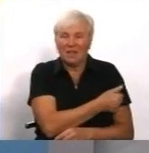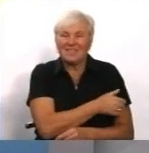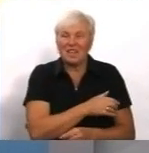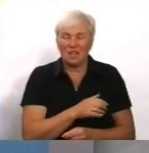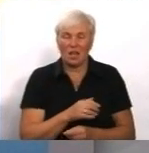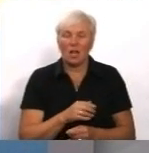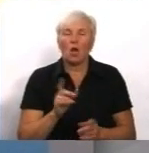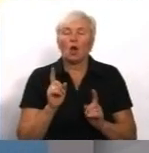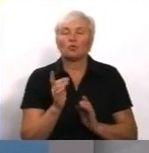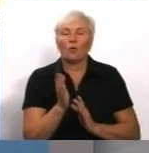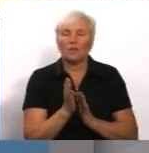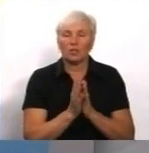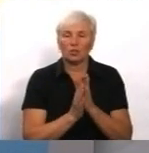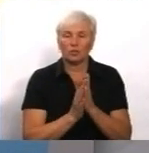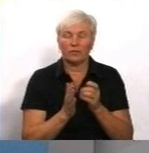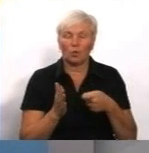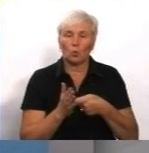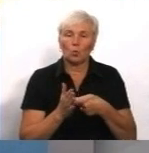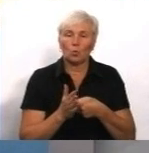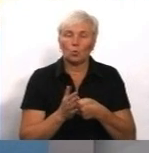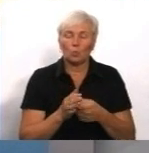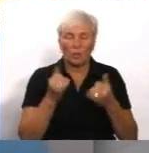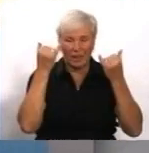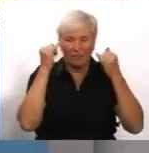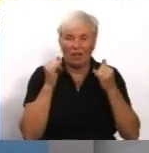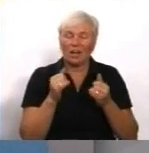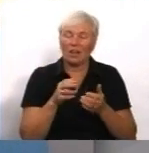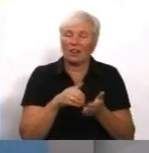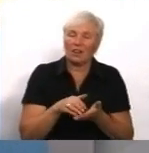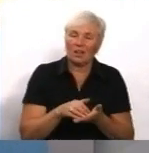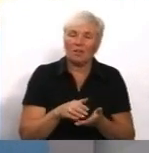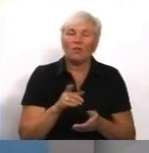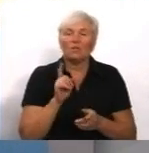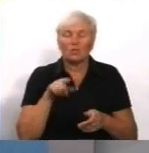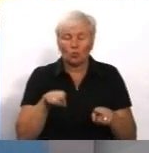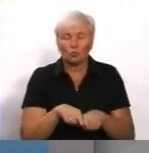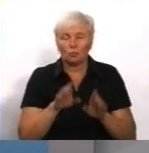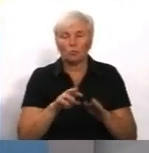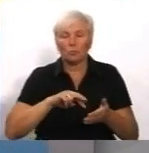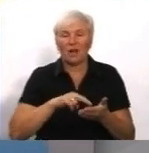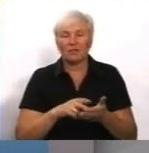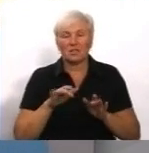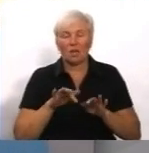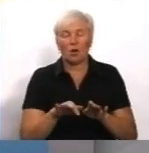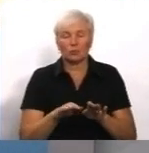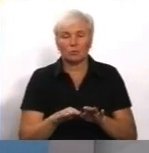вирощує, утримує тварин, і теж вони будуть підлягати плановим заходам на